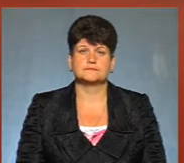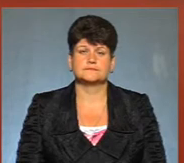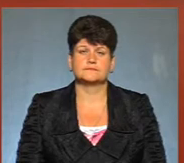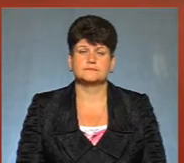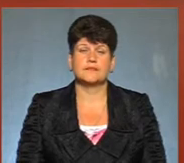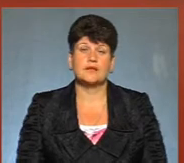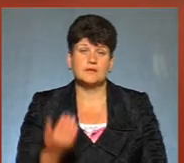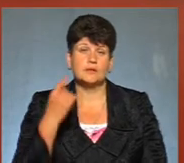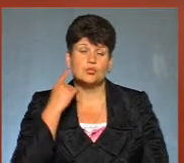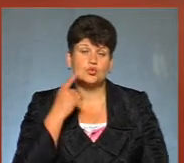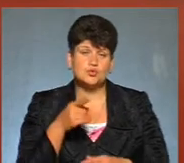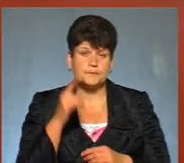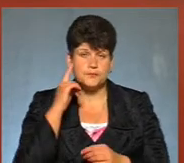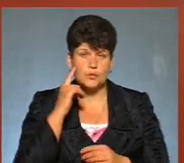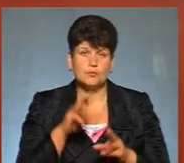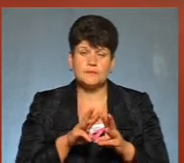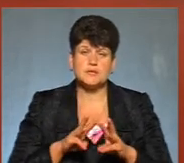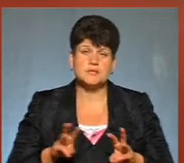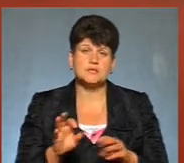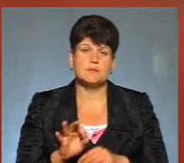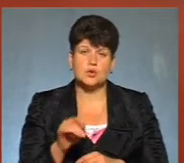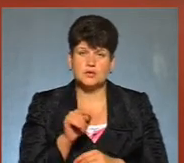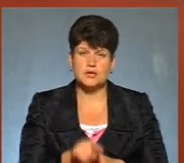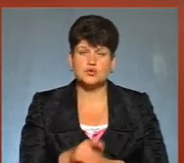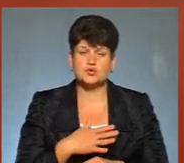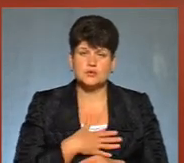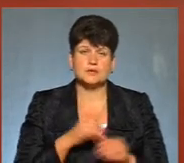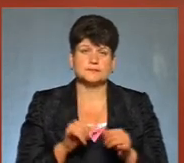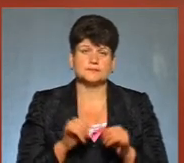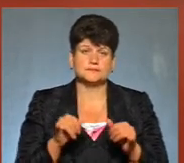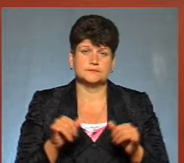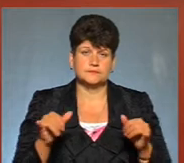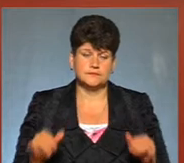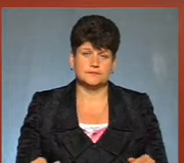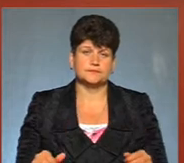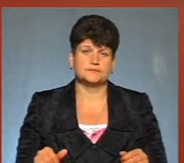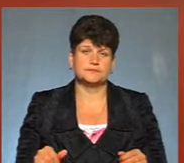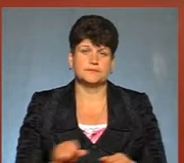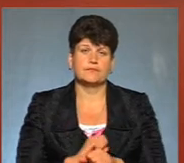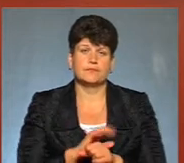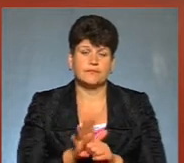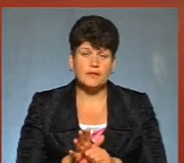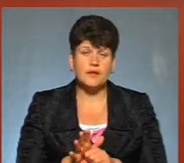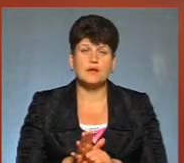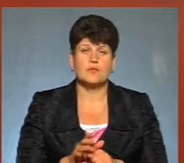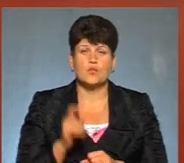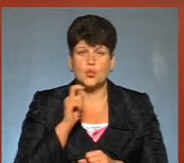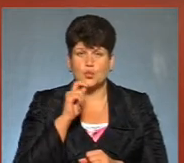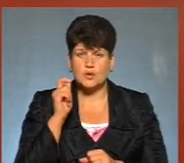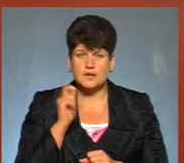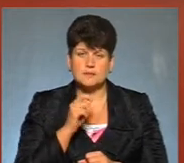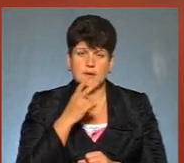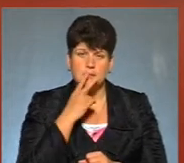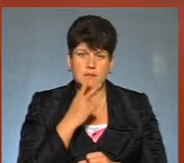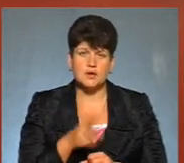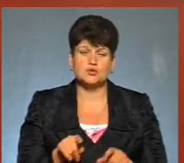Власне, ми почули думку міністра про те, що у нас набирає обертів поширення вірусу. Зокрема, по Україні ми бачимо